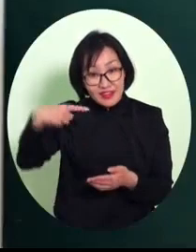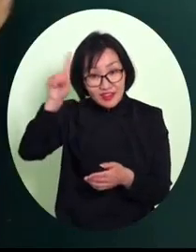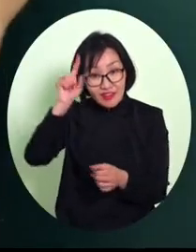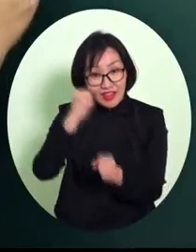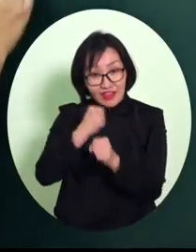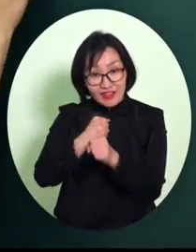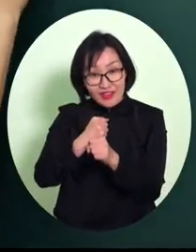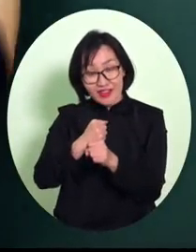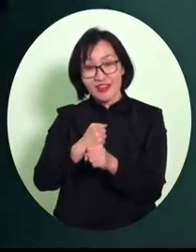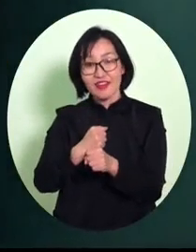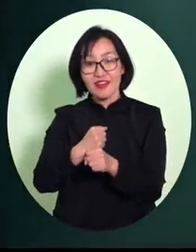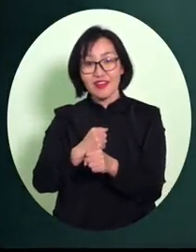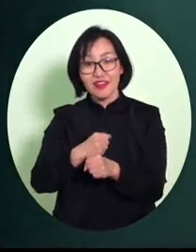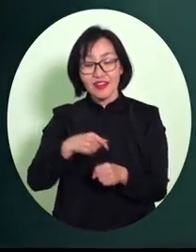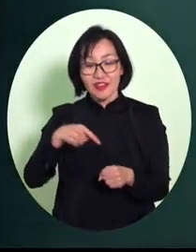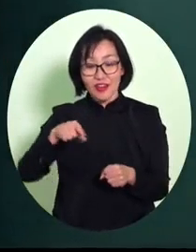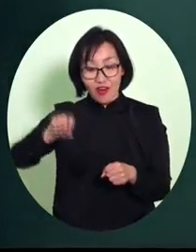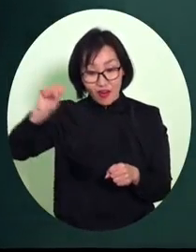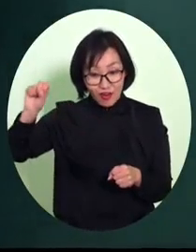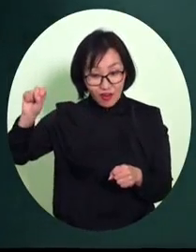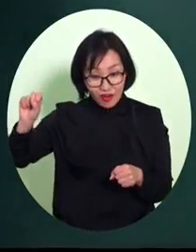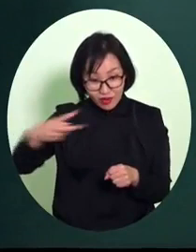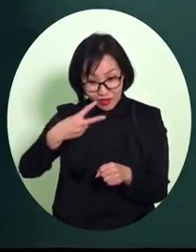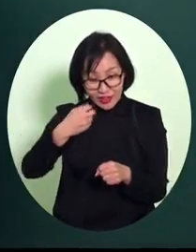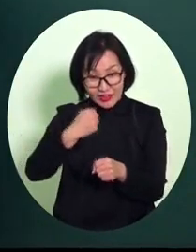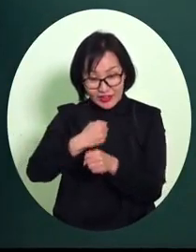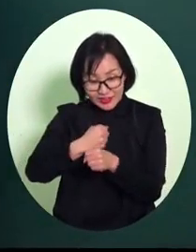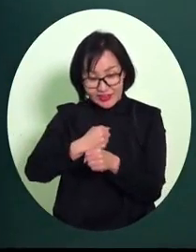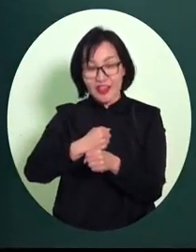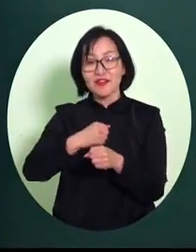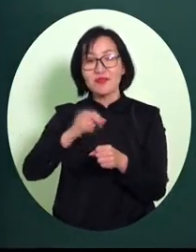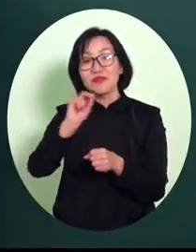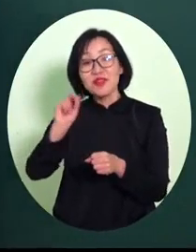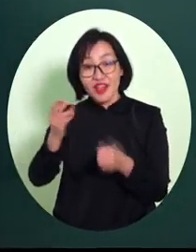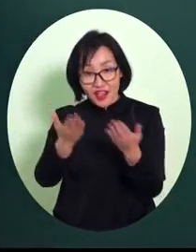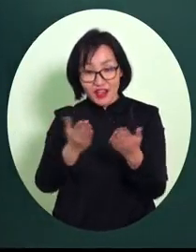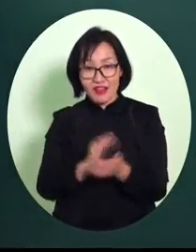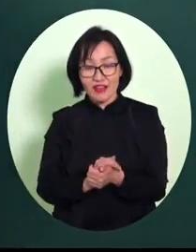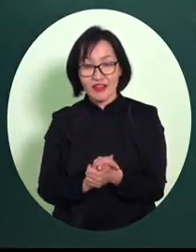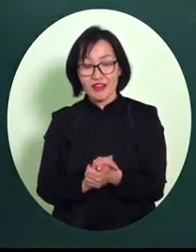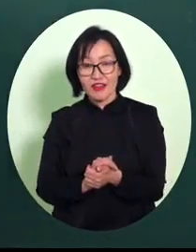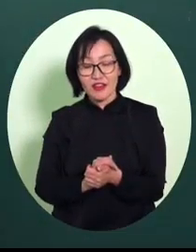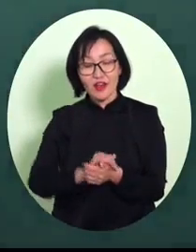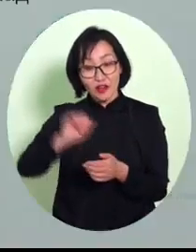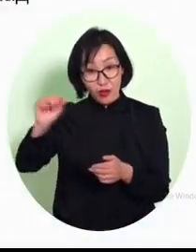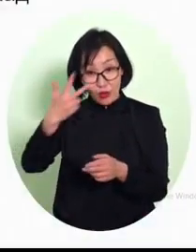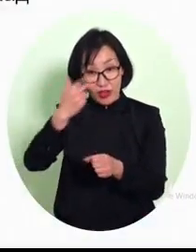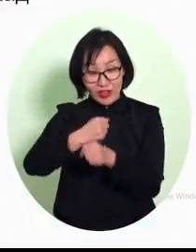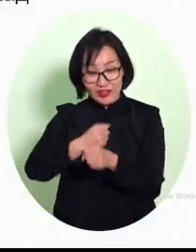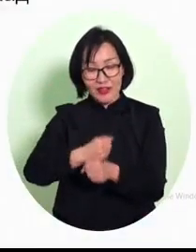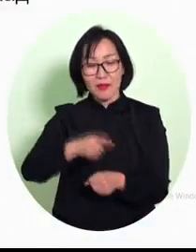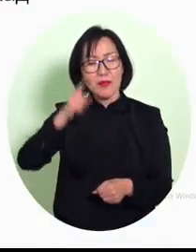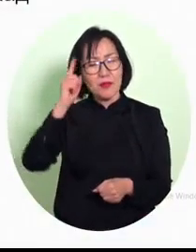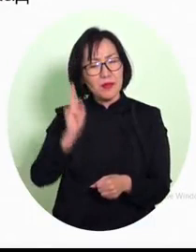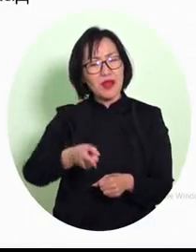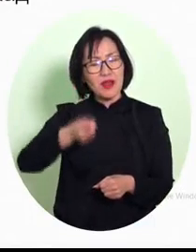За ингээд 1-р ажил үүнийгээ багш манай хүүхдүүд 2-р ажил гээрээ тэгээд 3-р ажил. За ямар үгийг тодруулсан